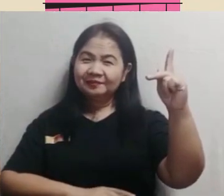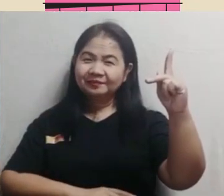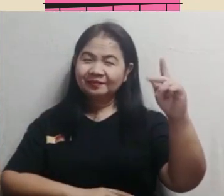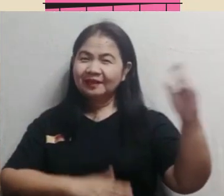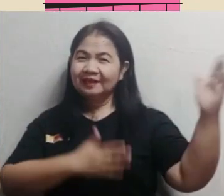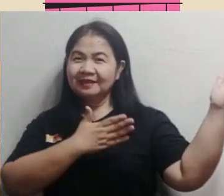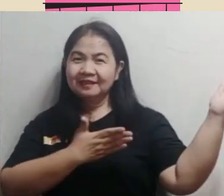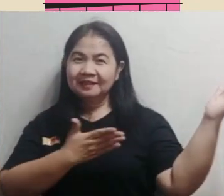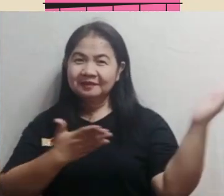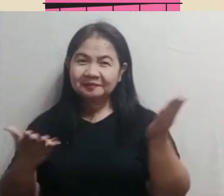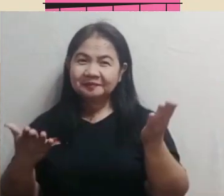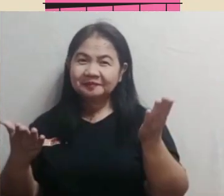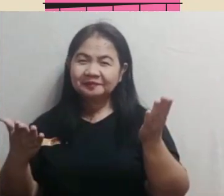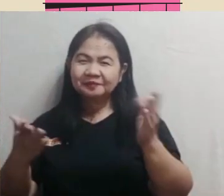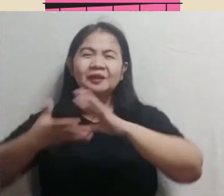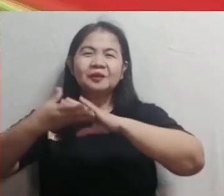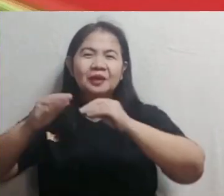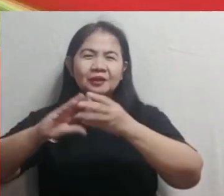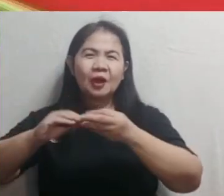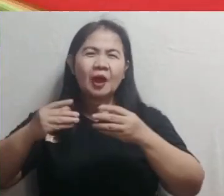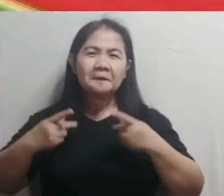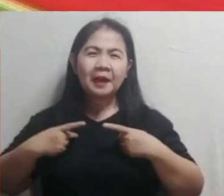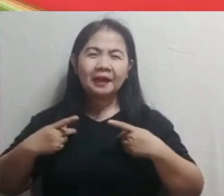Hatid niya'y kwentong may kabuluhan.